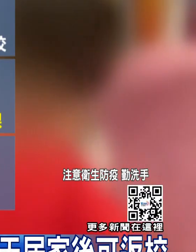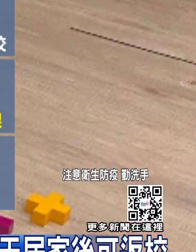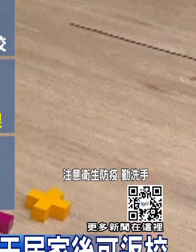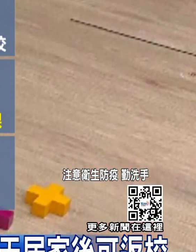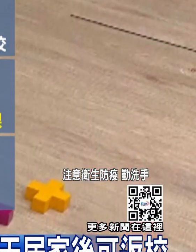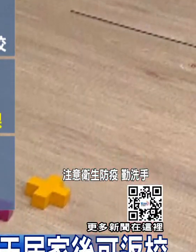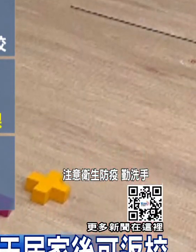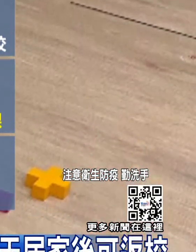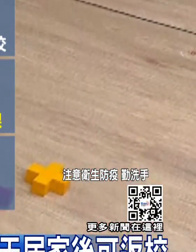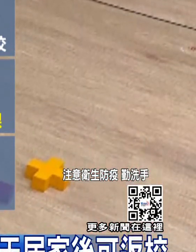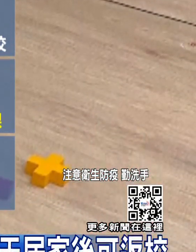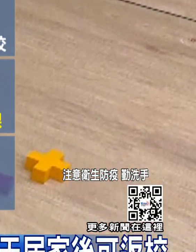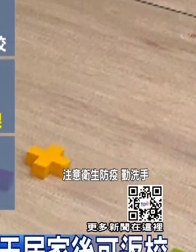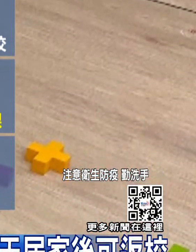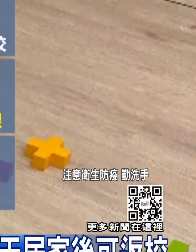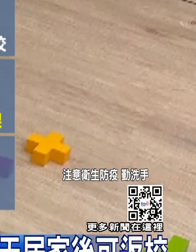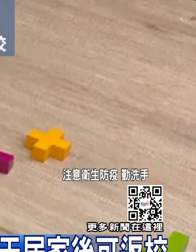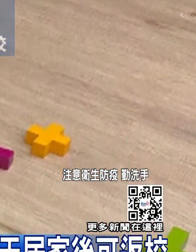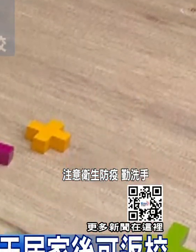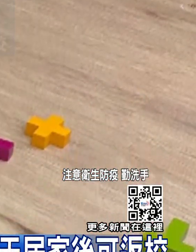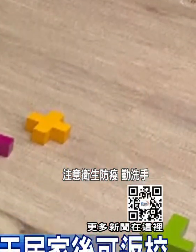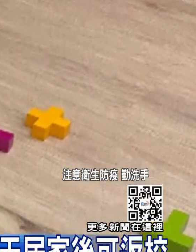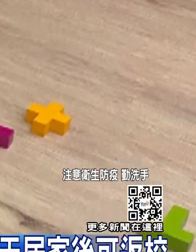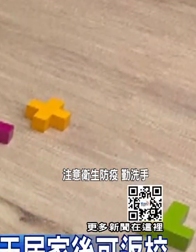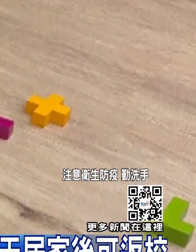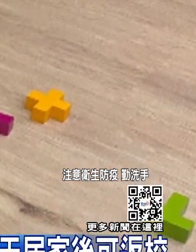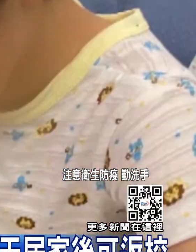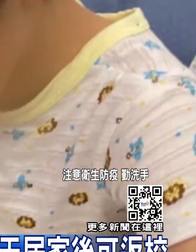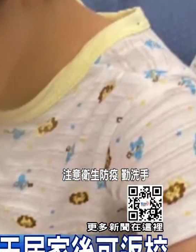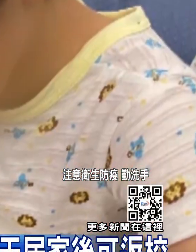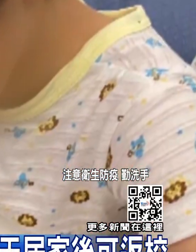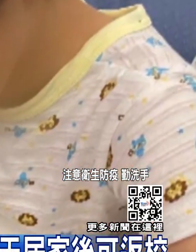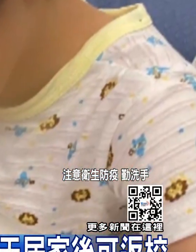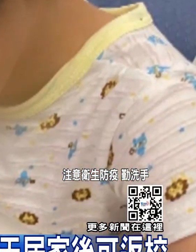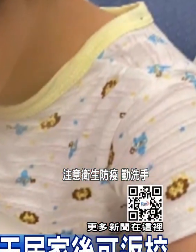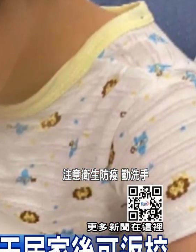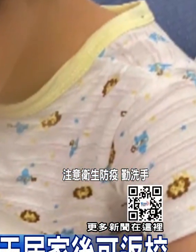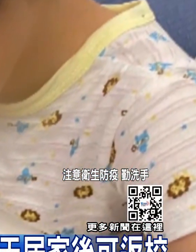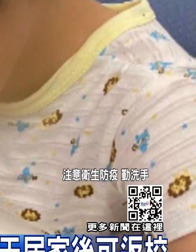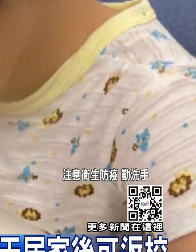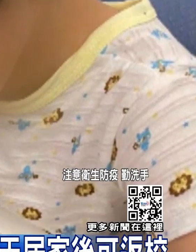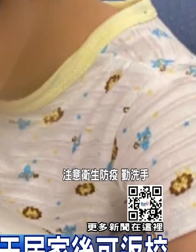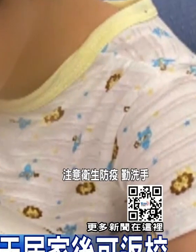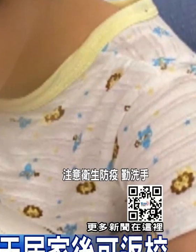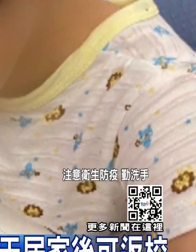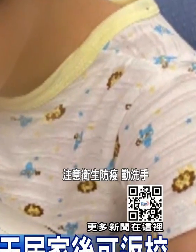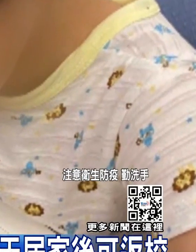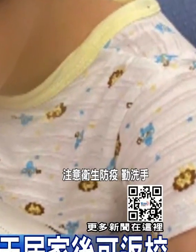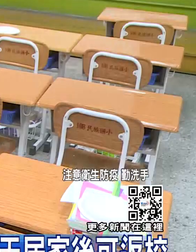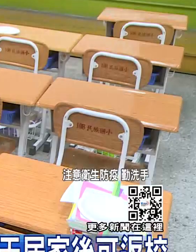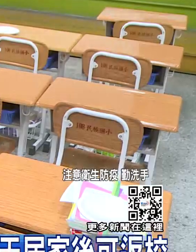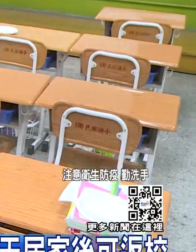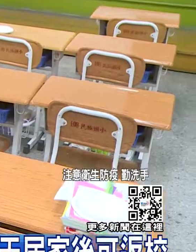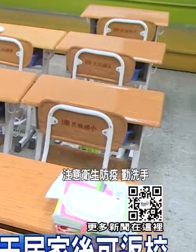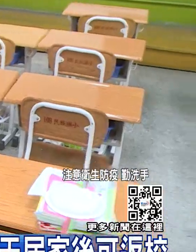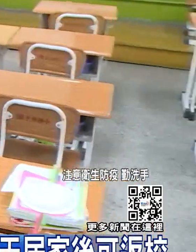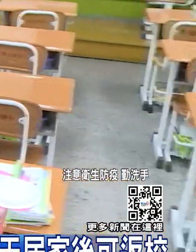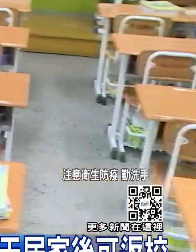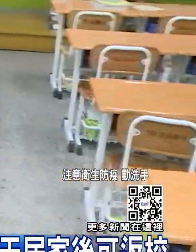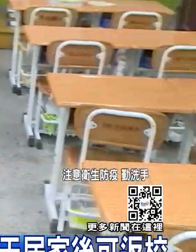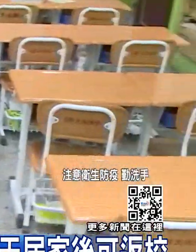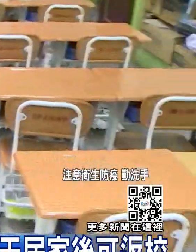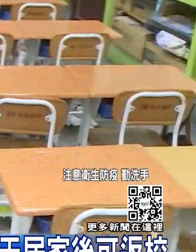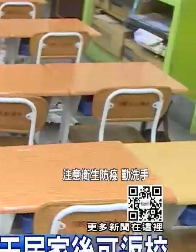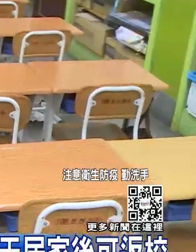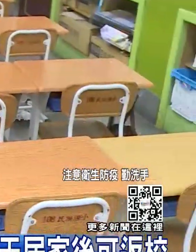每周将配800,000剂快筛给各级学校。至于住宿生居隔自主防疫期间不可入校，但幼儿还是高风险群，疫苗